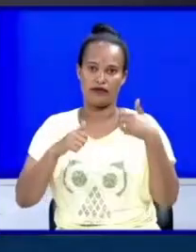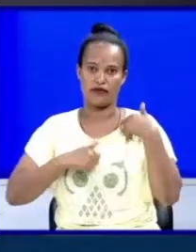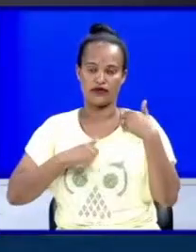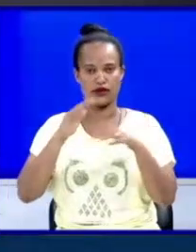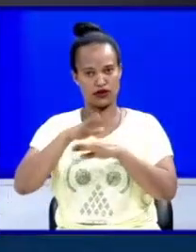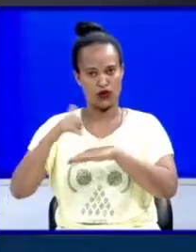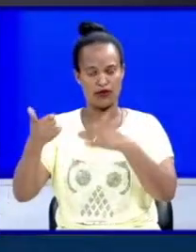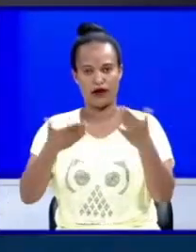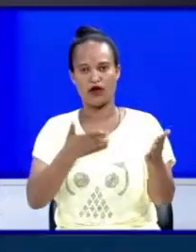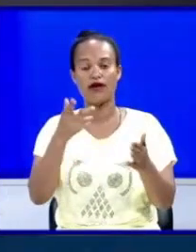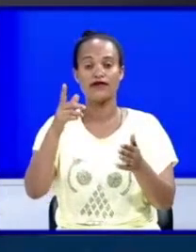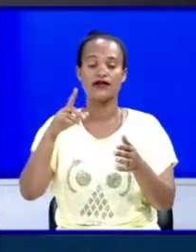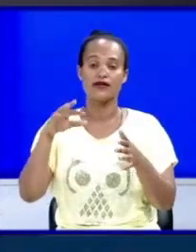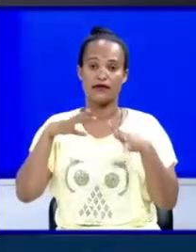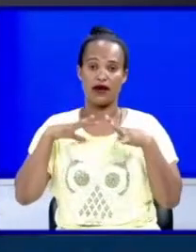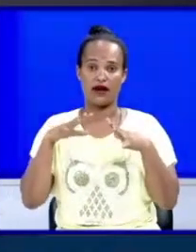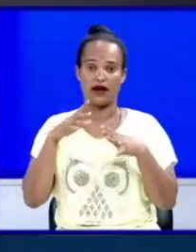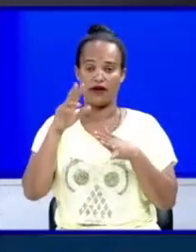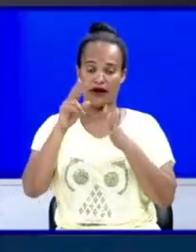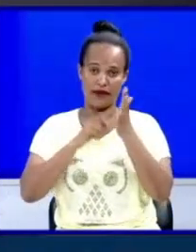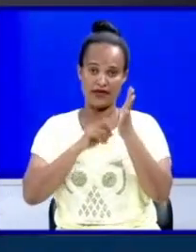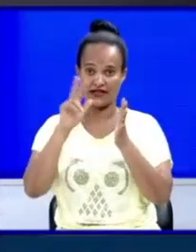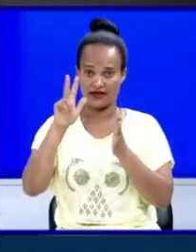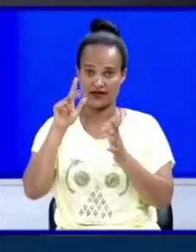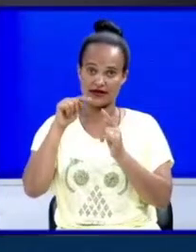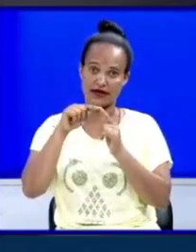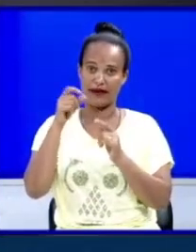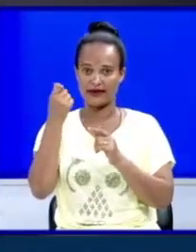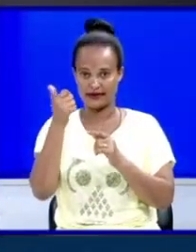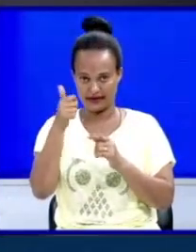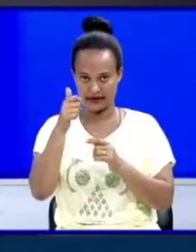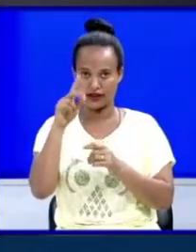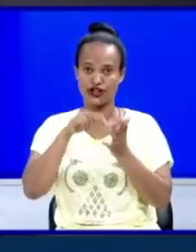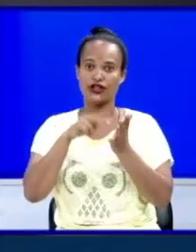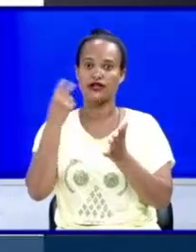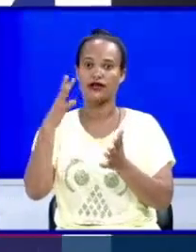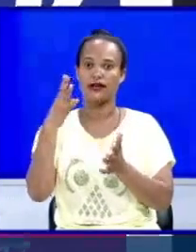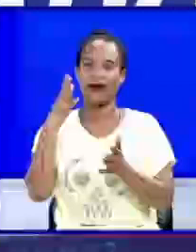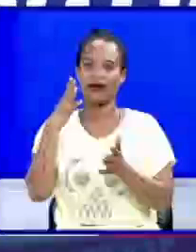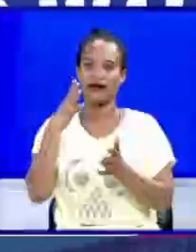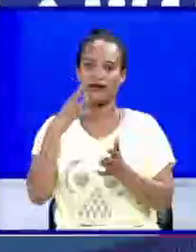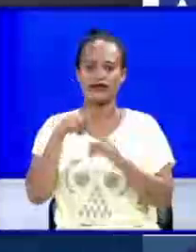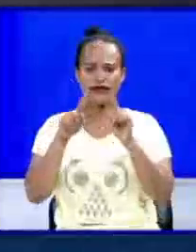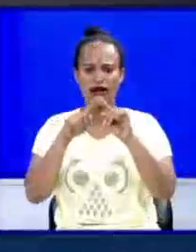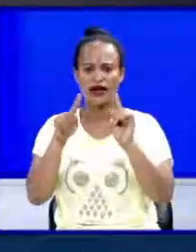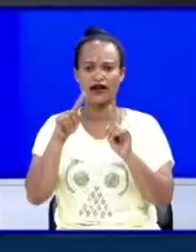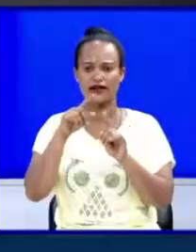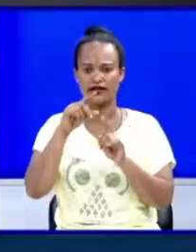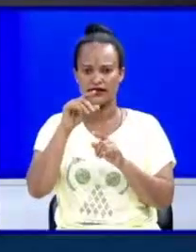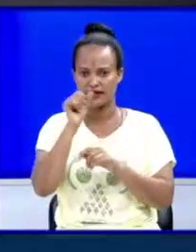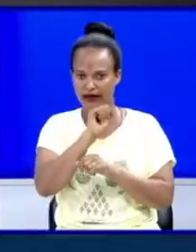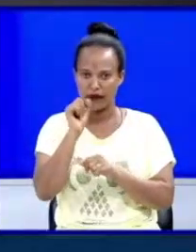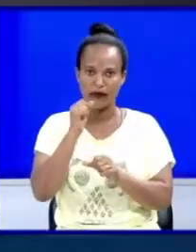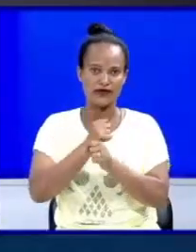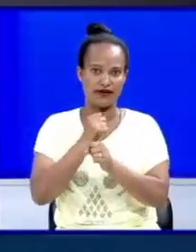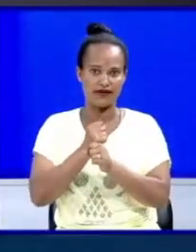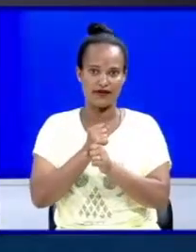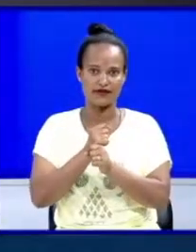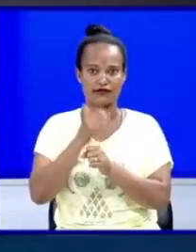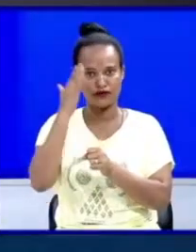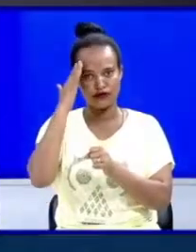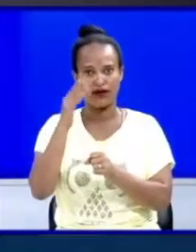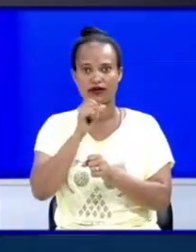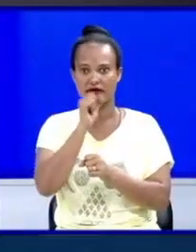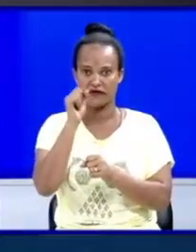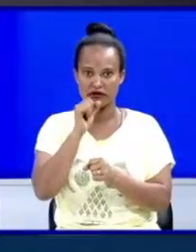ፀዊዖም ኣለዉ ኣብቲ ፌስቲቫል ካብ ሓምለ ሰለስተ ክሳብ 12/2014 ብዝተፈላለዩ ስነ ጥበባዊ ስርሕታት ፍሉጣት ከየንትን